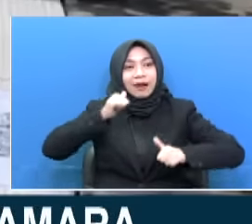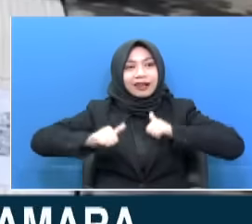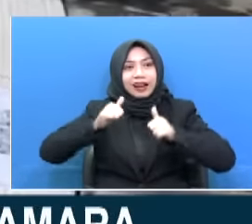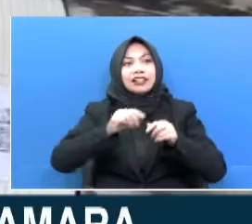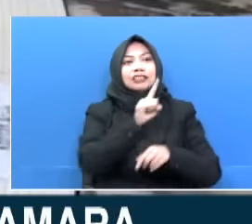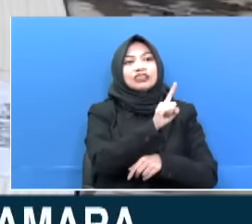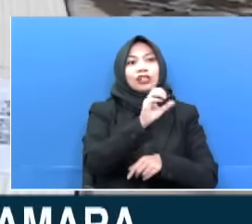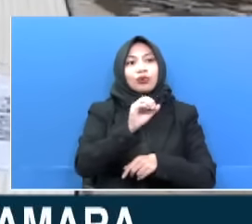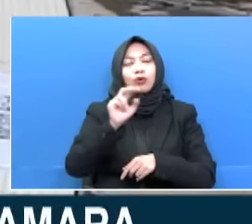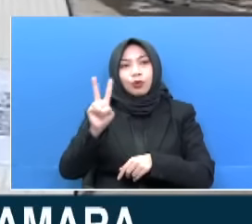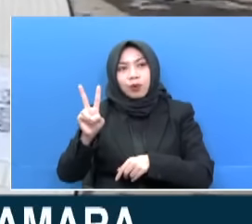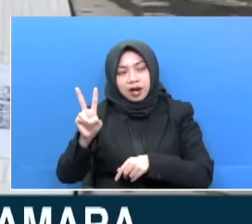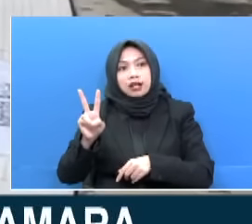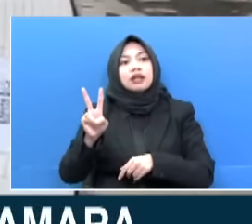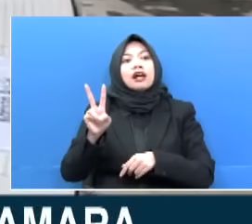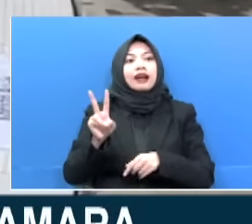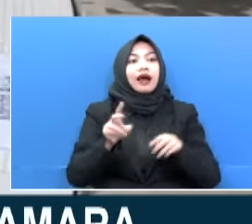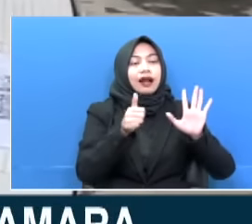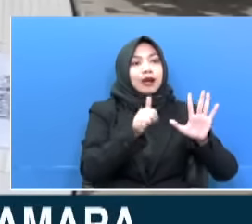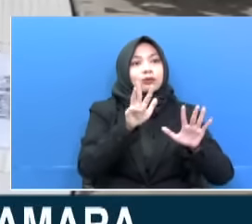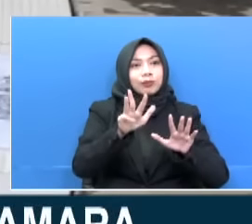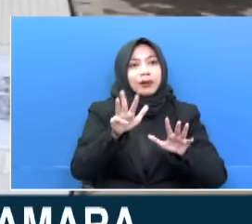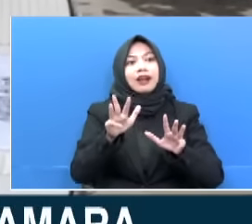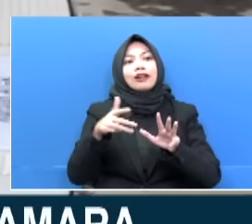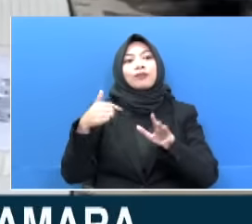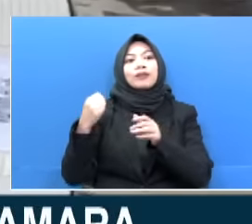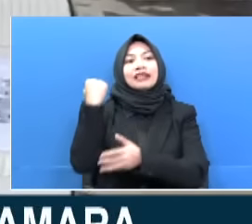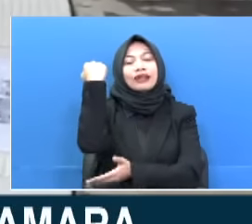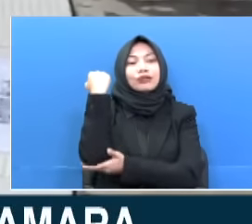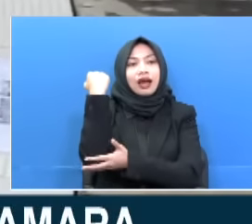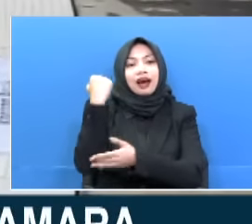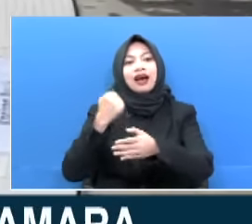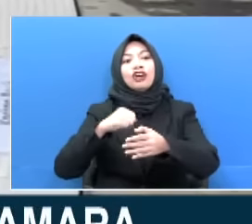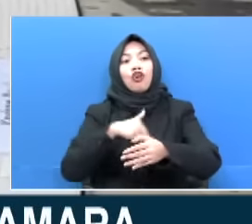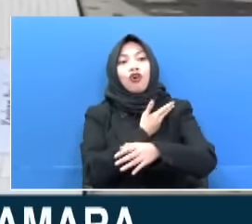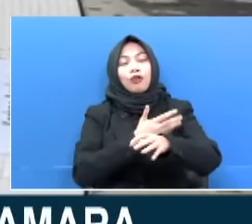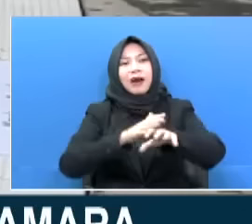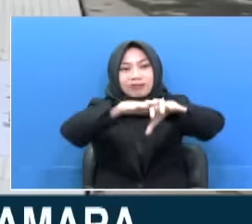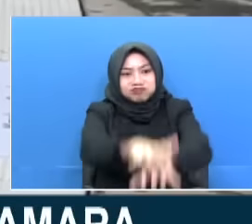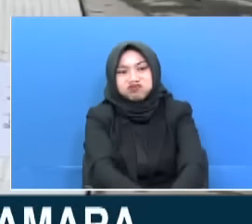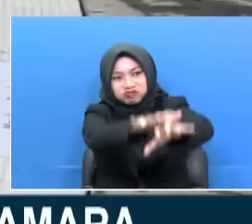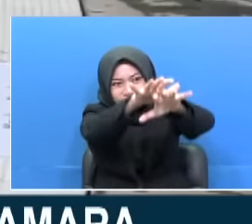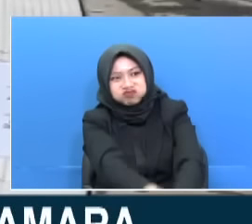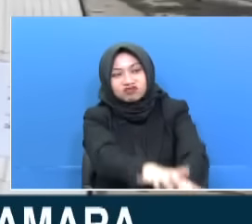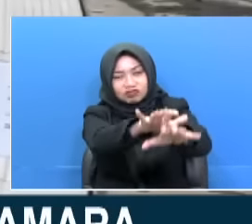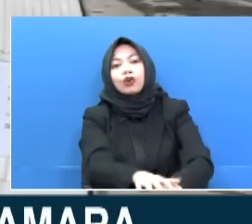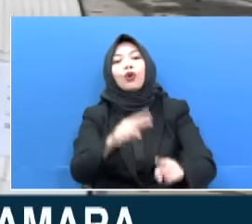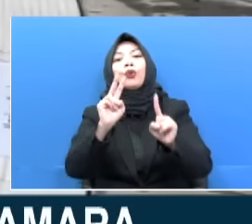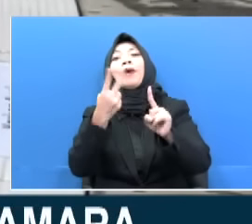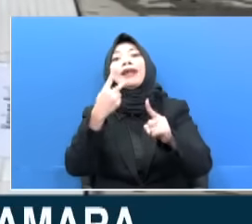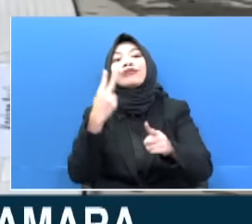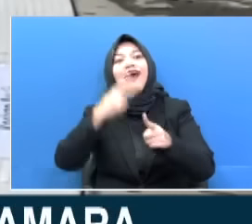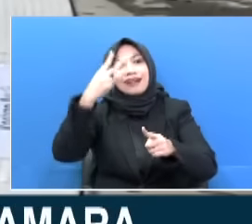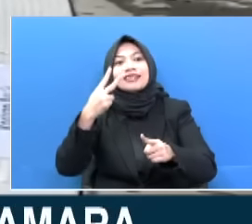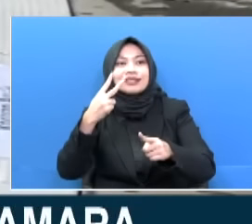dengan total 69 adegan yang menunjukkan rekaadegan tersangka menenggelamkan korban 12 kali ayah